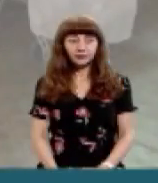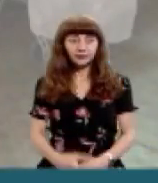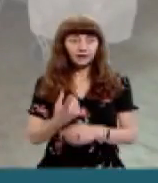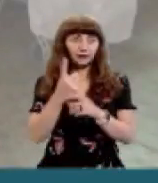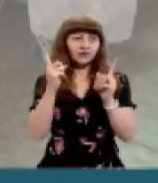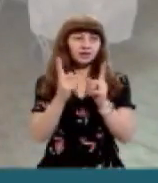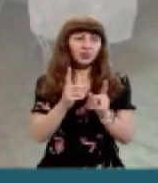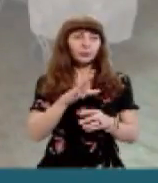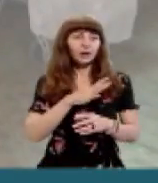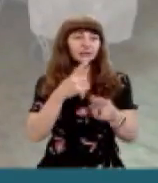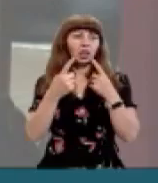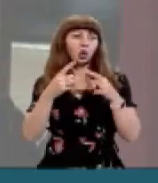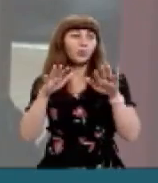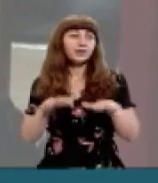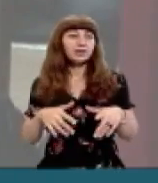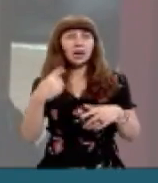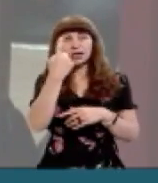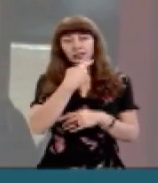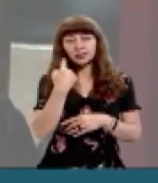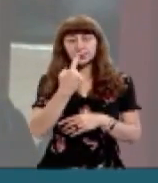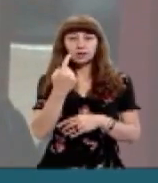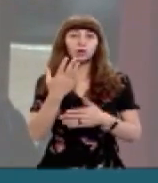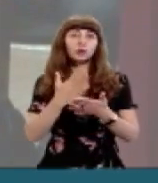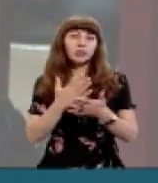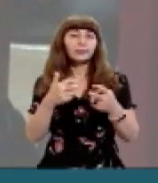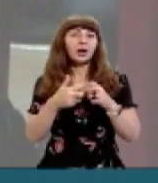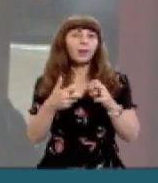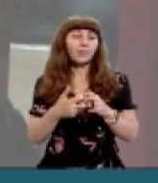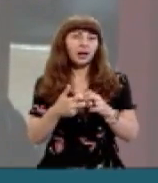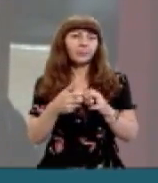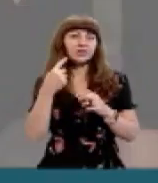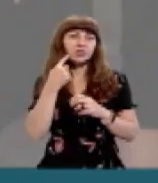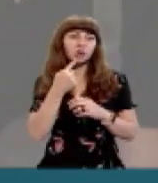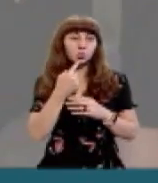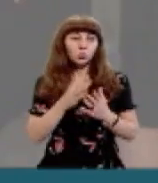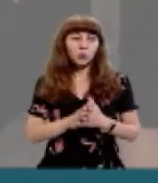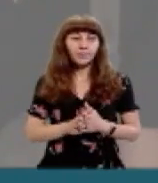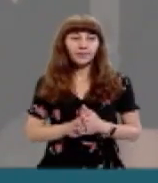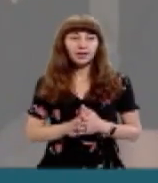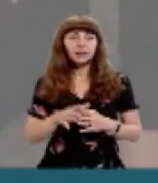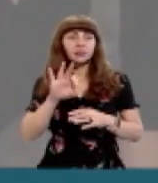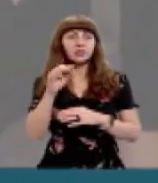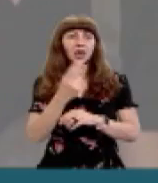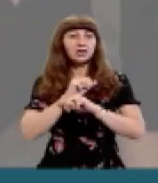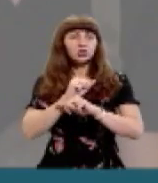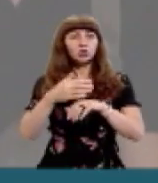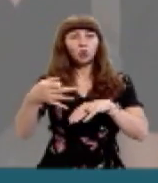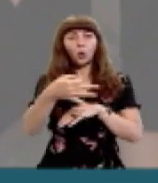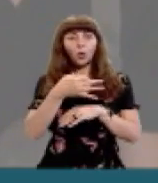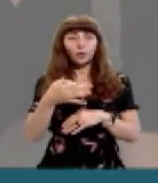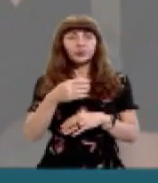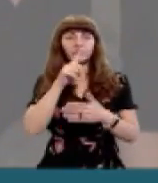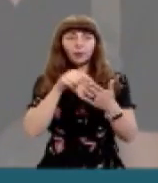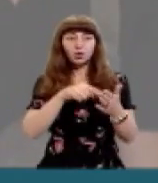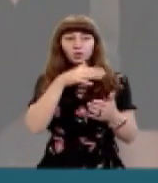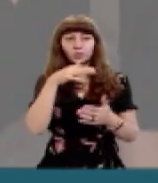Данная встреча стала диалоговой площадкой для лиц с ограниченными возможностями и представителями сферы социальной защиты области. Вопросов накопилось